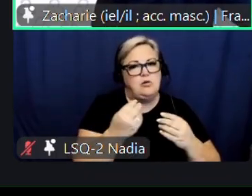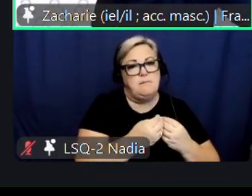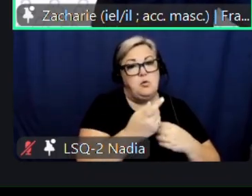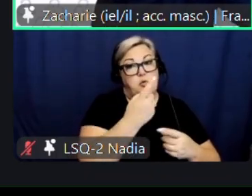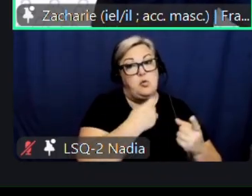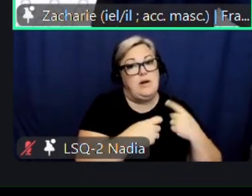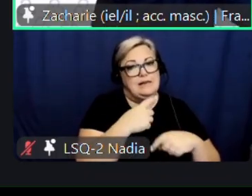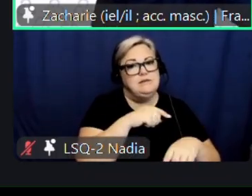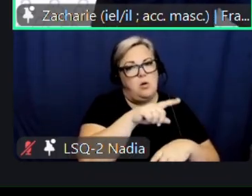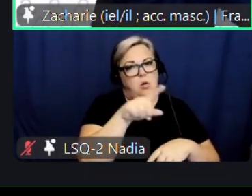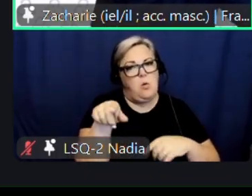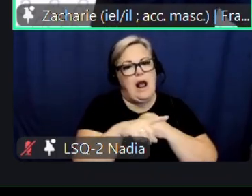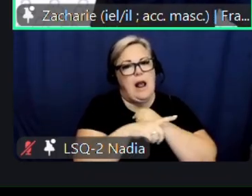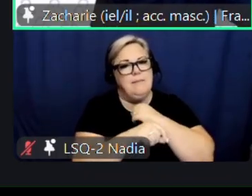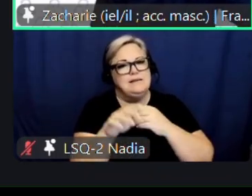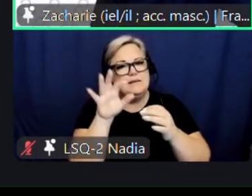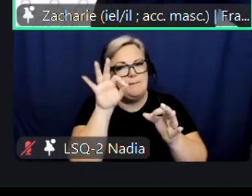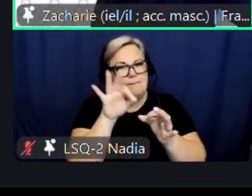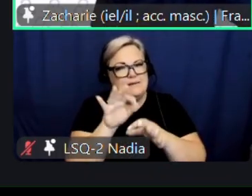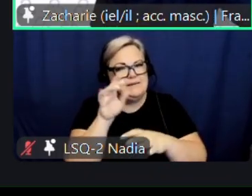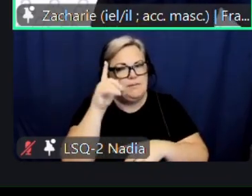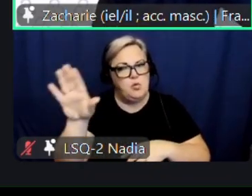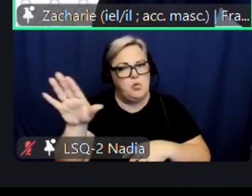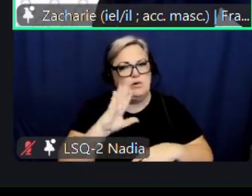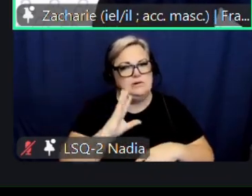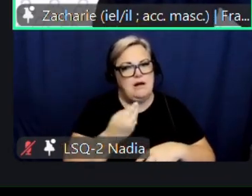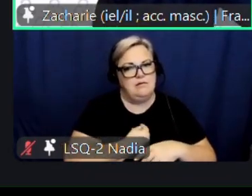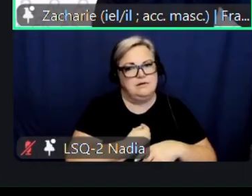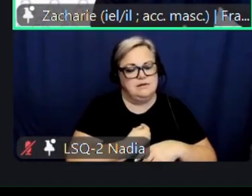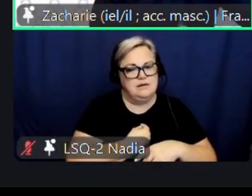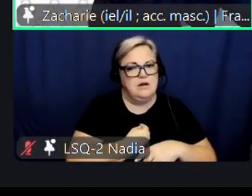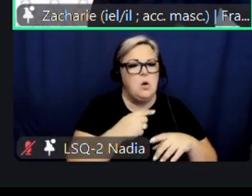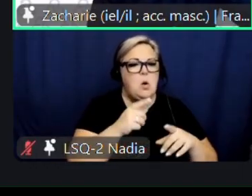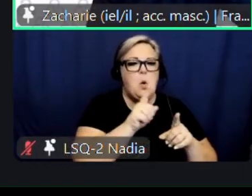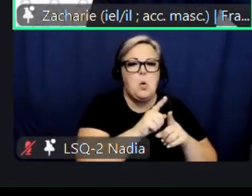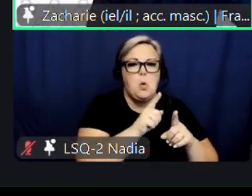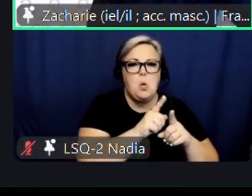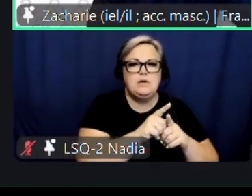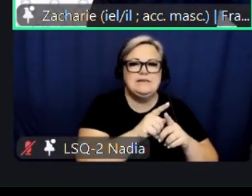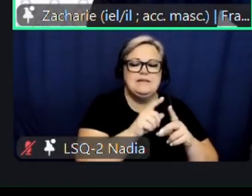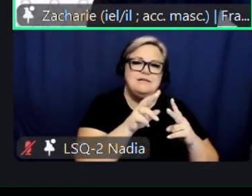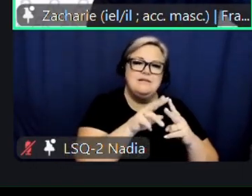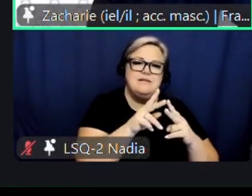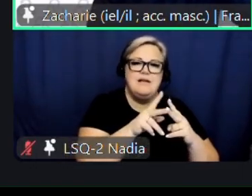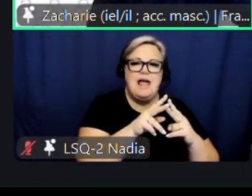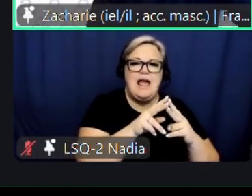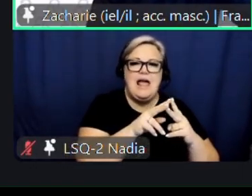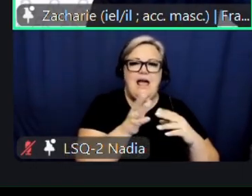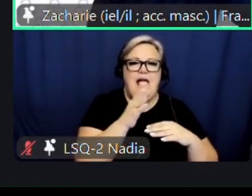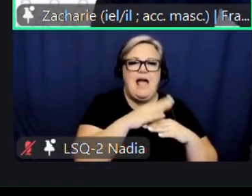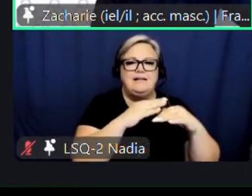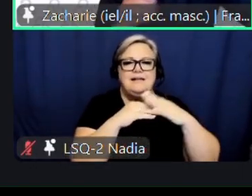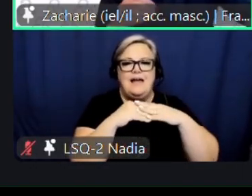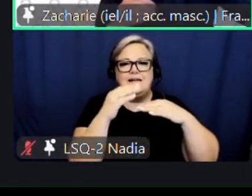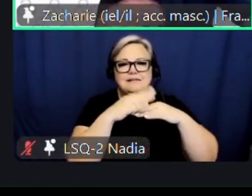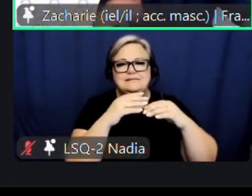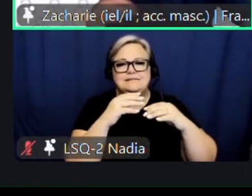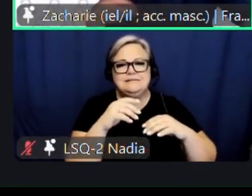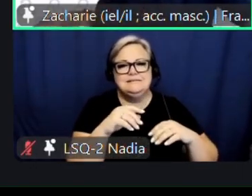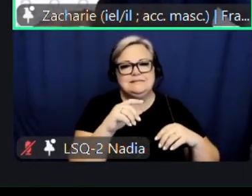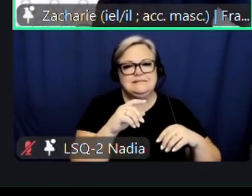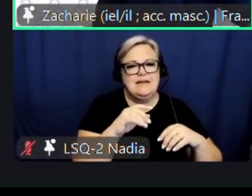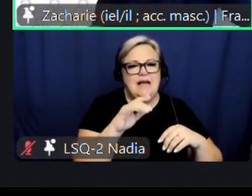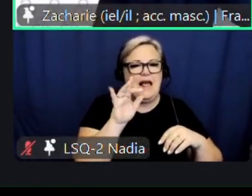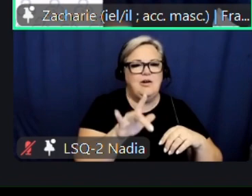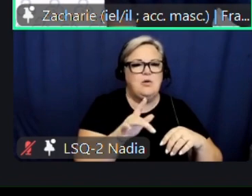questions de la part du personnel qui sont spécifiques à cette population, ainsi qu'aux personnes intersexes, en raison d'enjeux médico-légaux